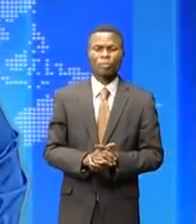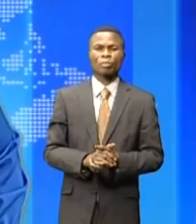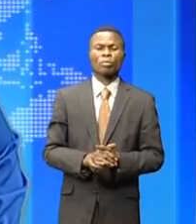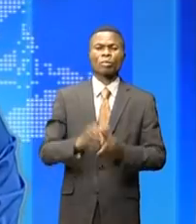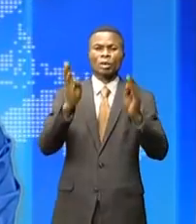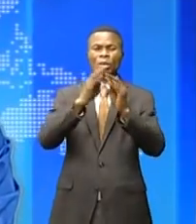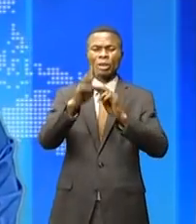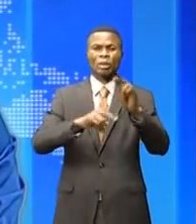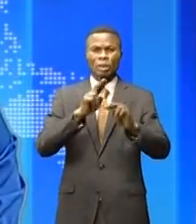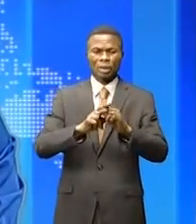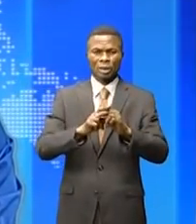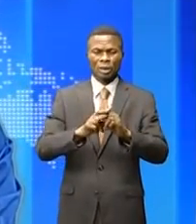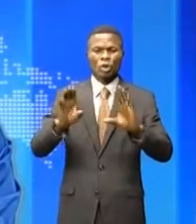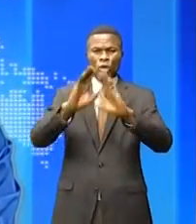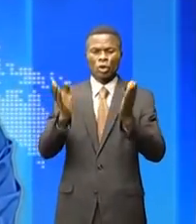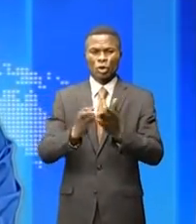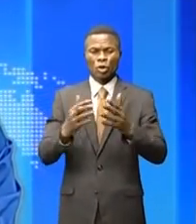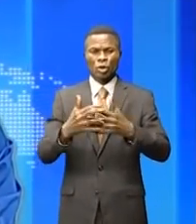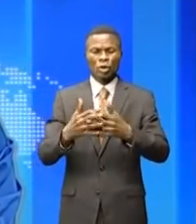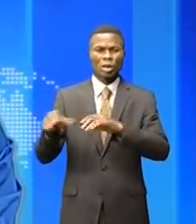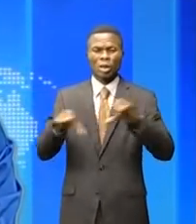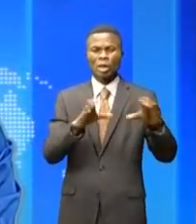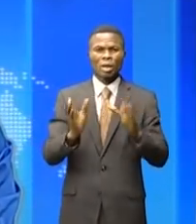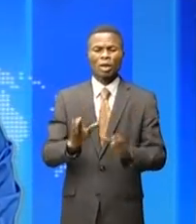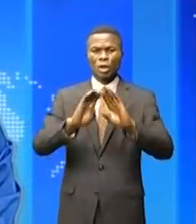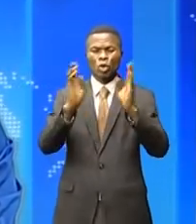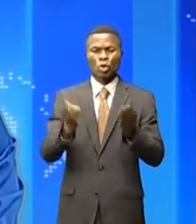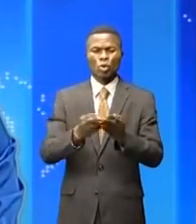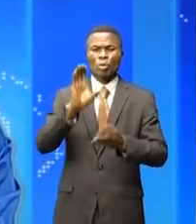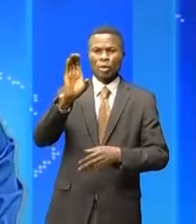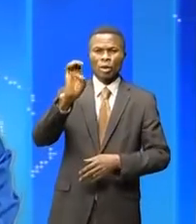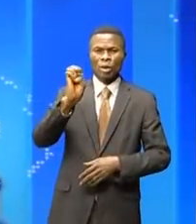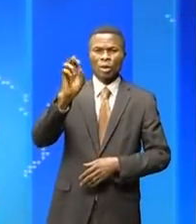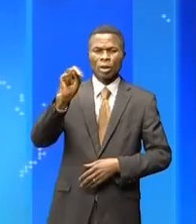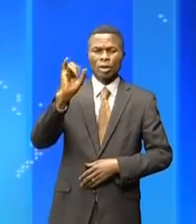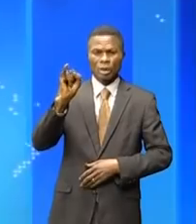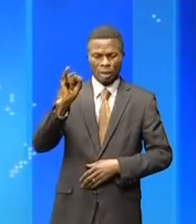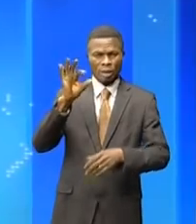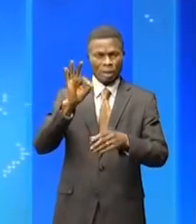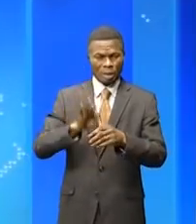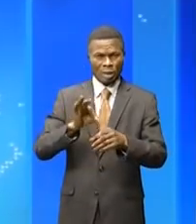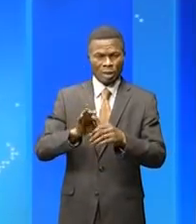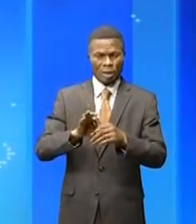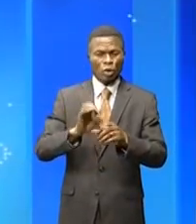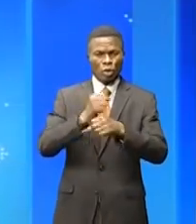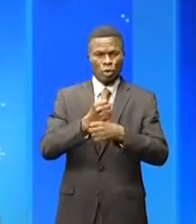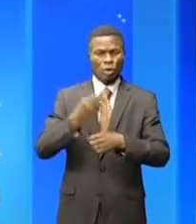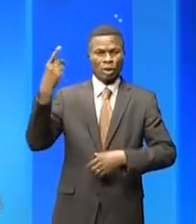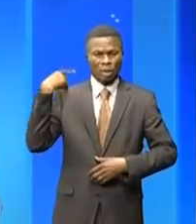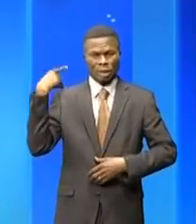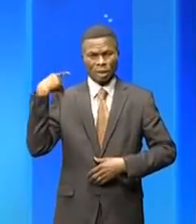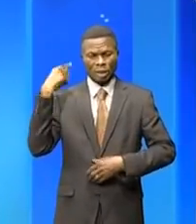la commission paritaire des animateurs de la commission électorale nationale indépendante ne sera constitué que des députés